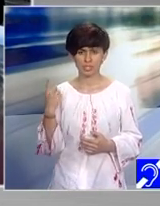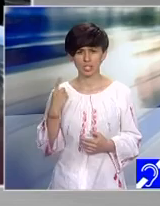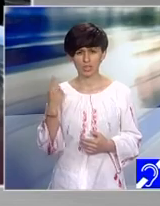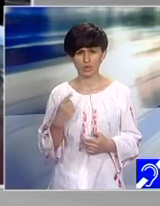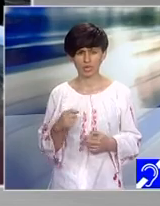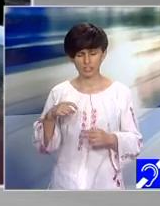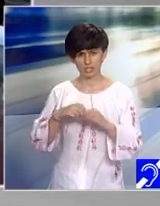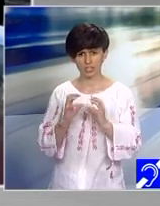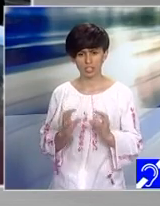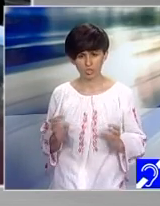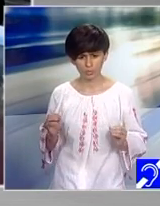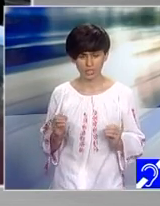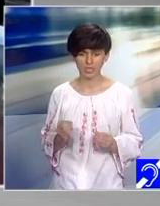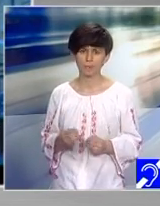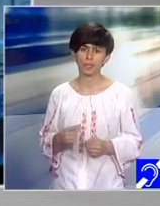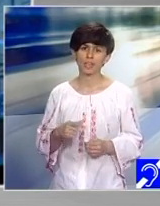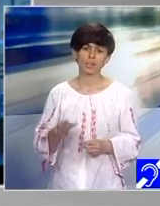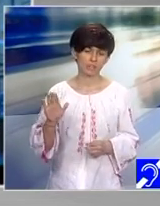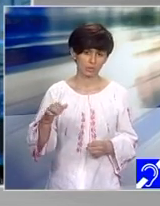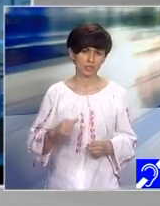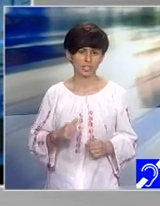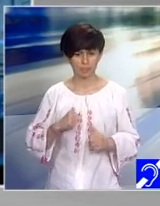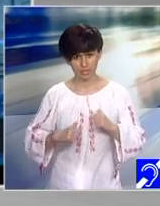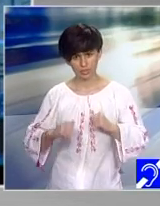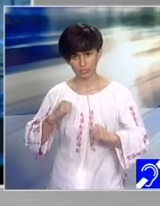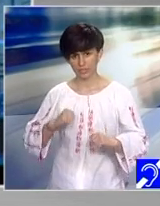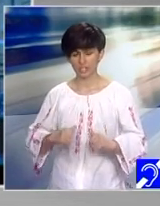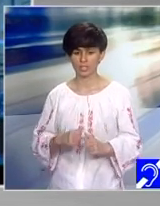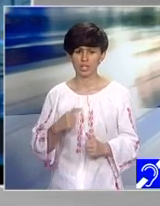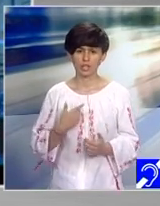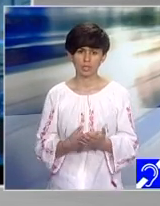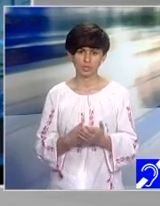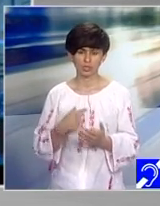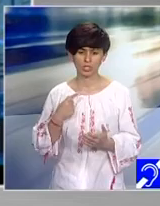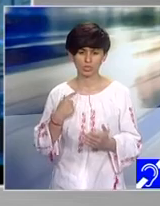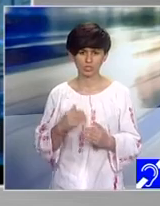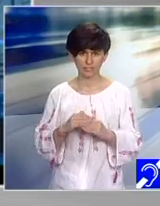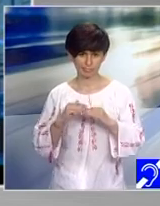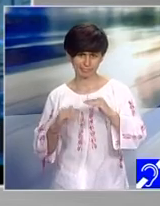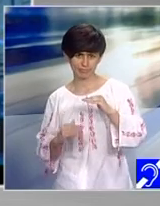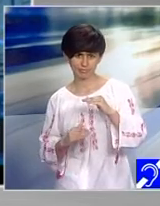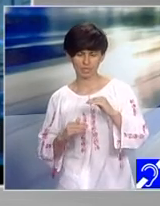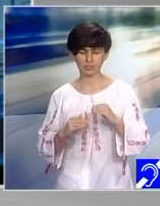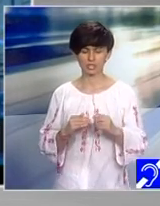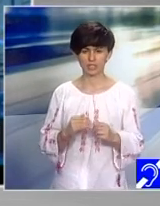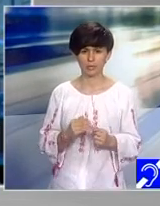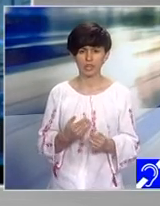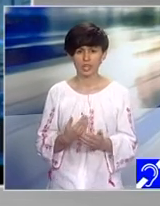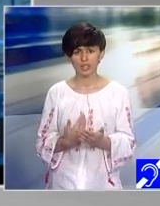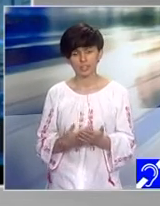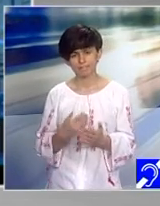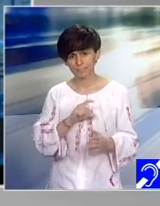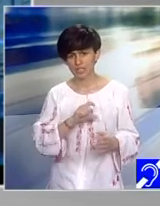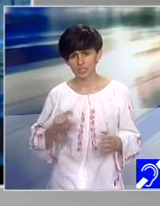fi trași din urmă de această parte a populației care nu se descurcă. Și foarte frecvent nu e vina lor, e vina unui